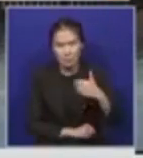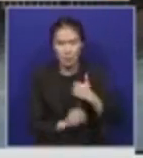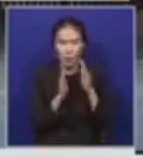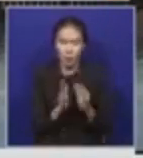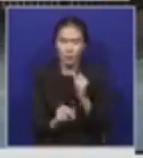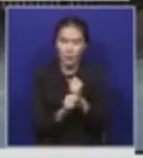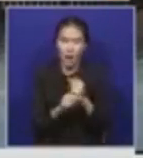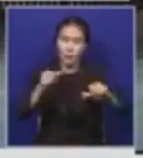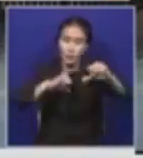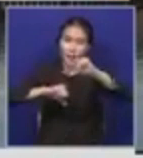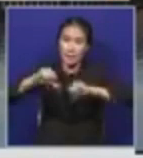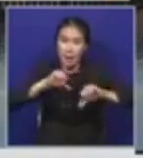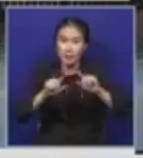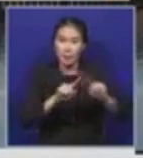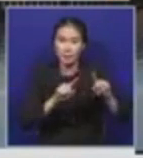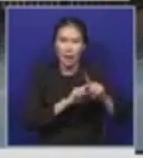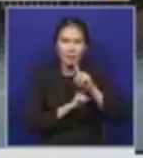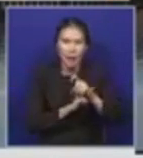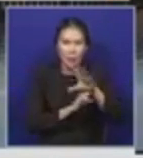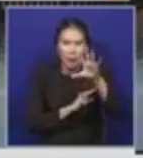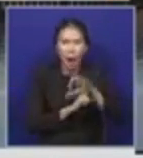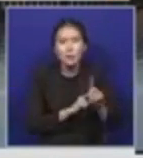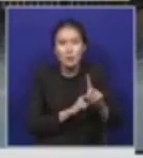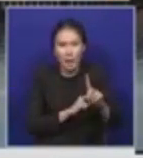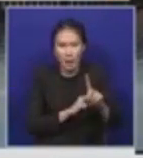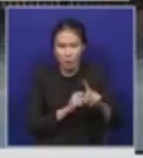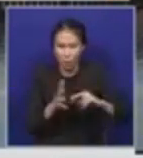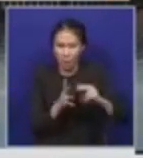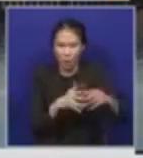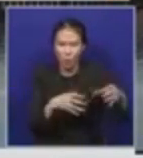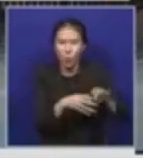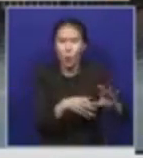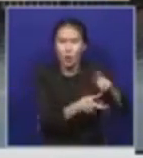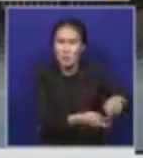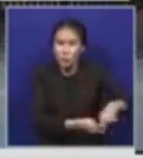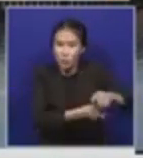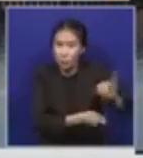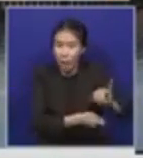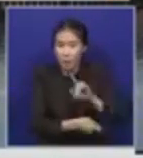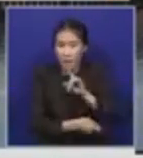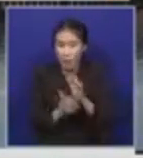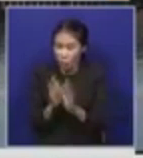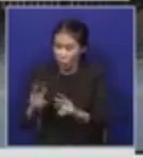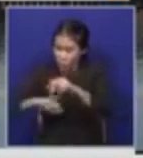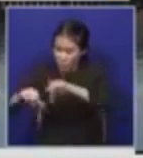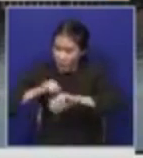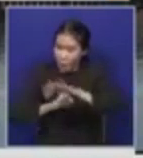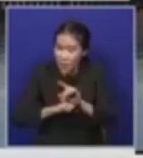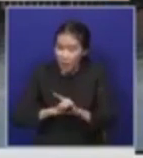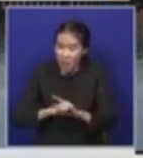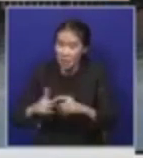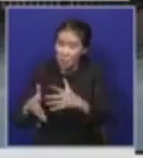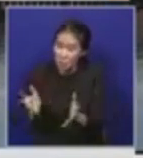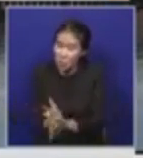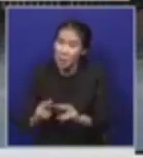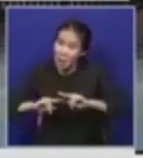ตร์เนี่ยเขาเอาพันธุ์ที่ไหนมาปรับปรุงอันนี้คำถามของผมเขาขุดมาจากดินเหรอเขาเอามาจากถ้ำเหรอเขาเอามาจากฟอสซิ